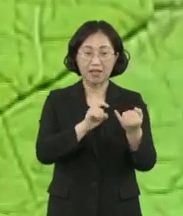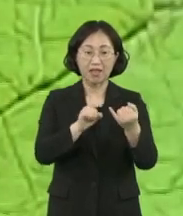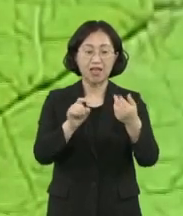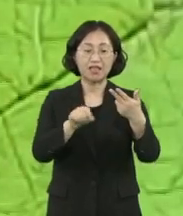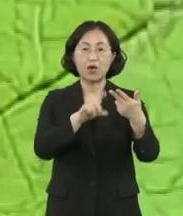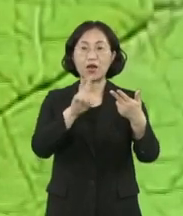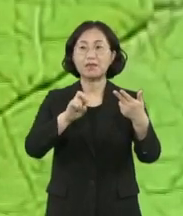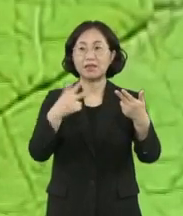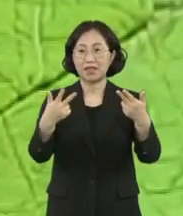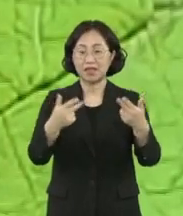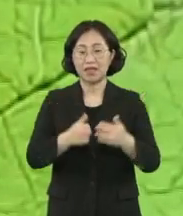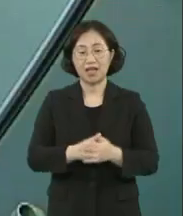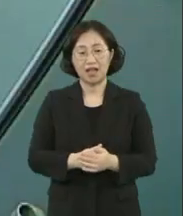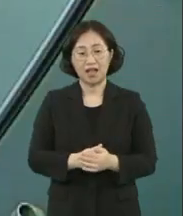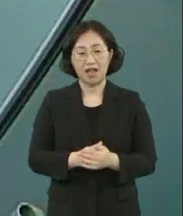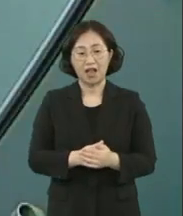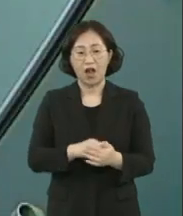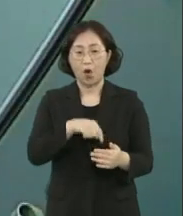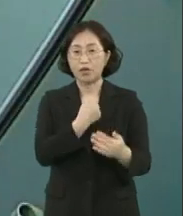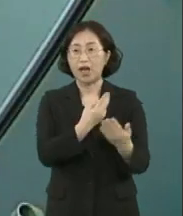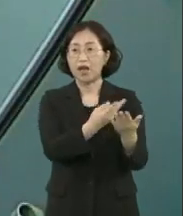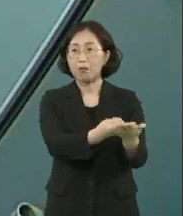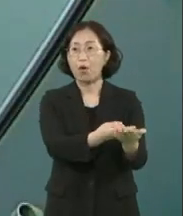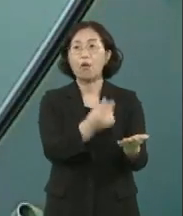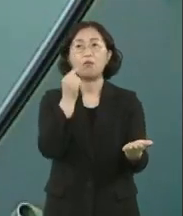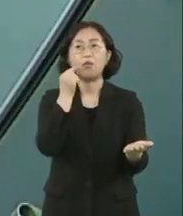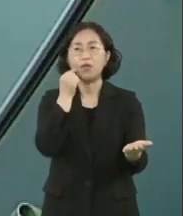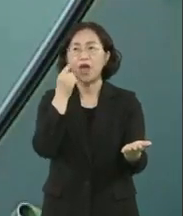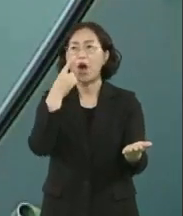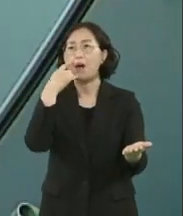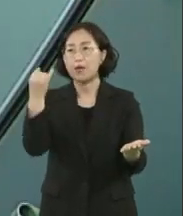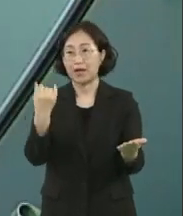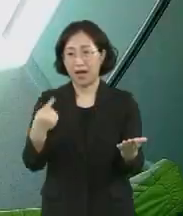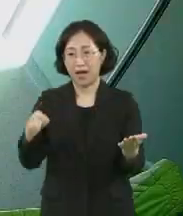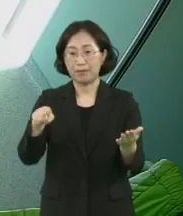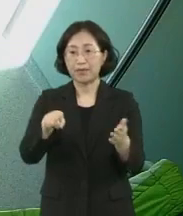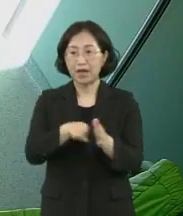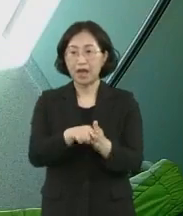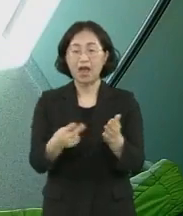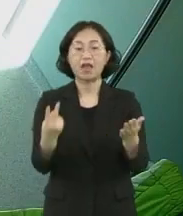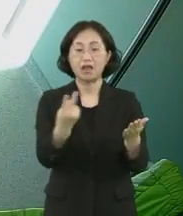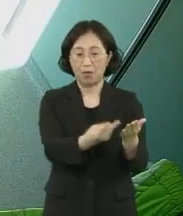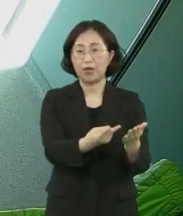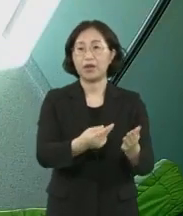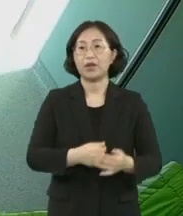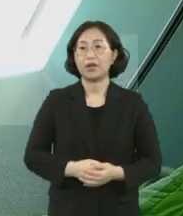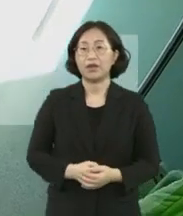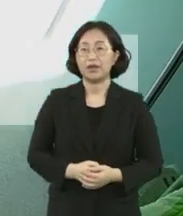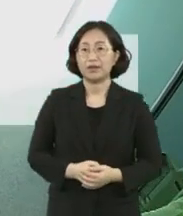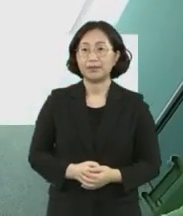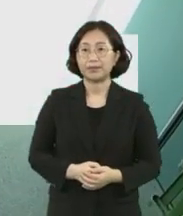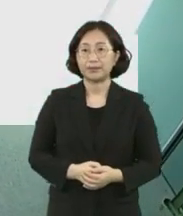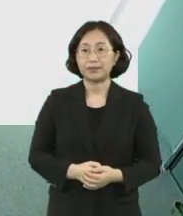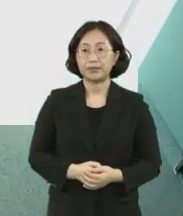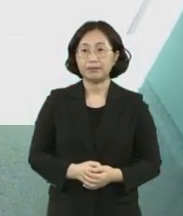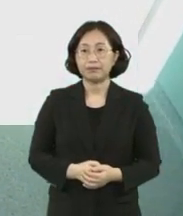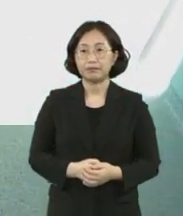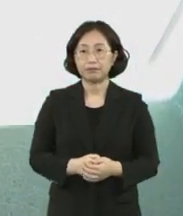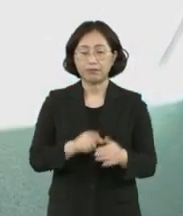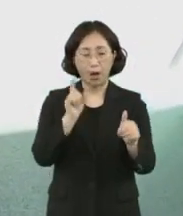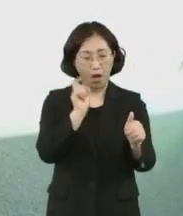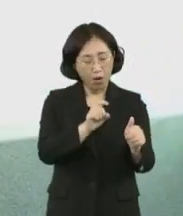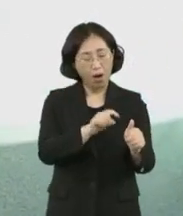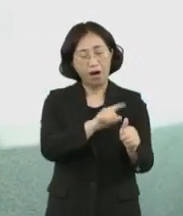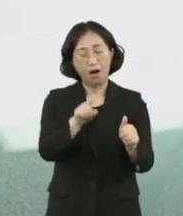27일. 아픈 아이를 혼자 둘 수 없었던 어머니도 함께 입원했습니다. 확진 받고 나서 진짜